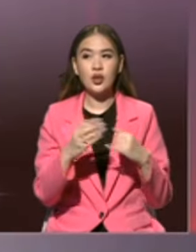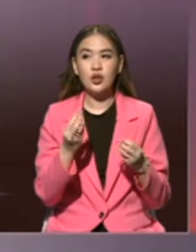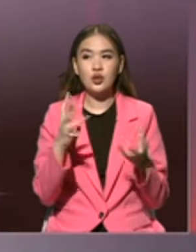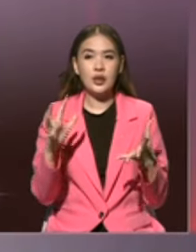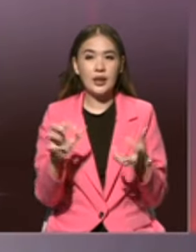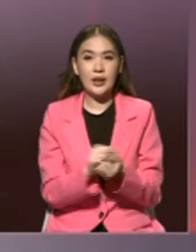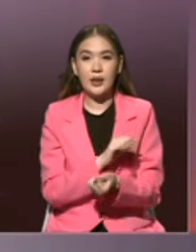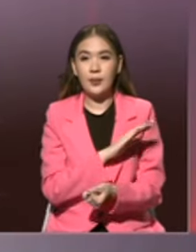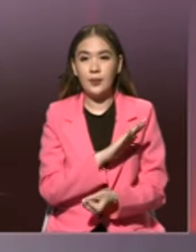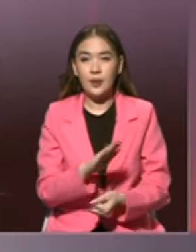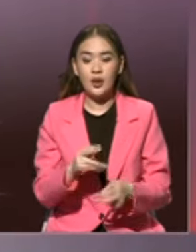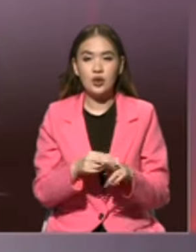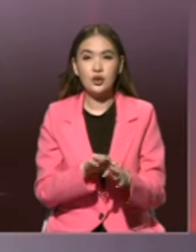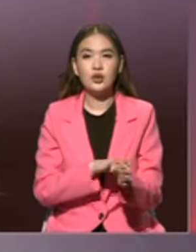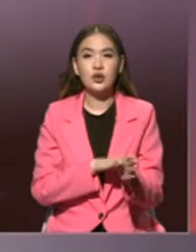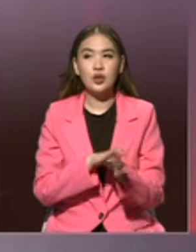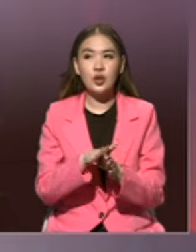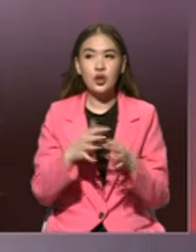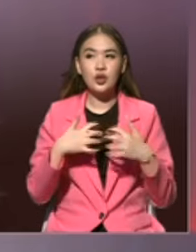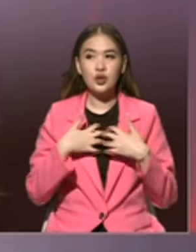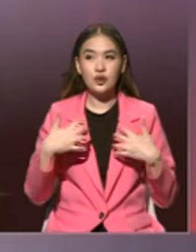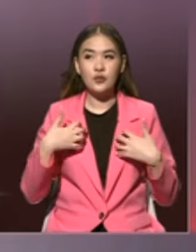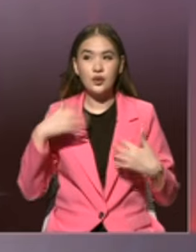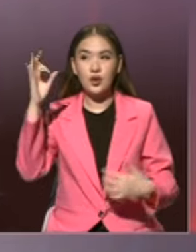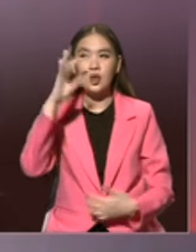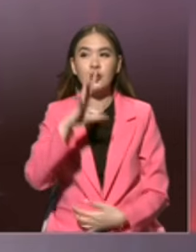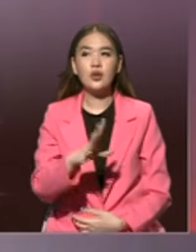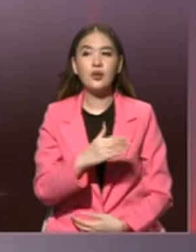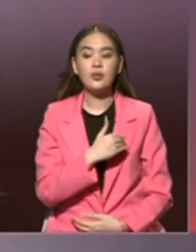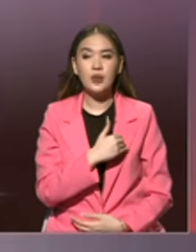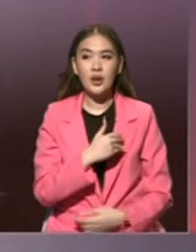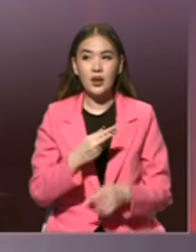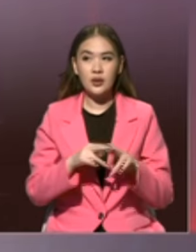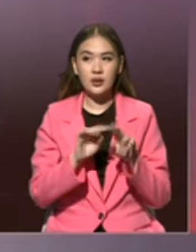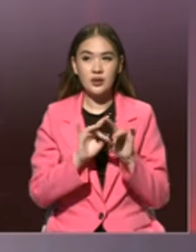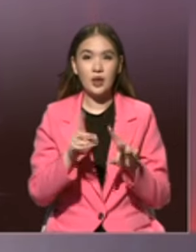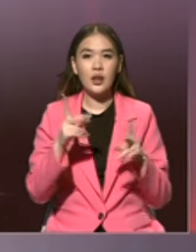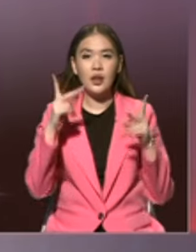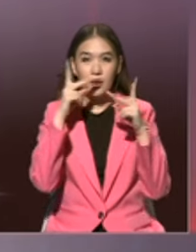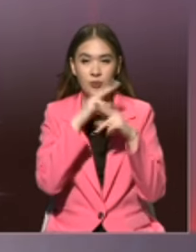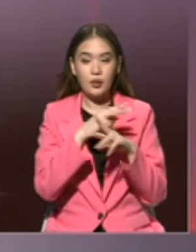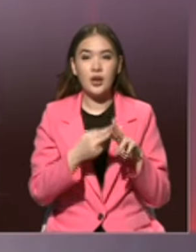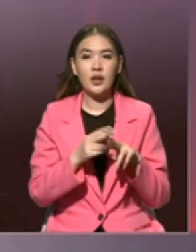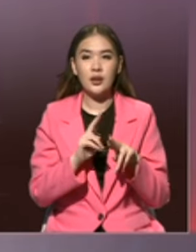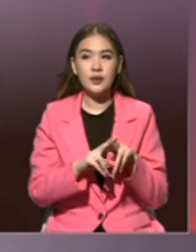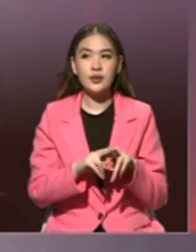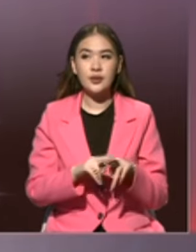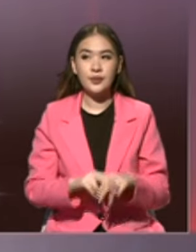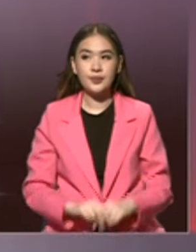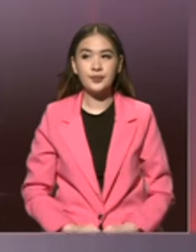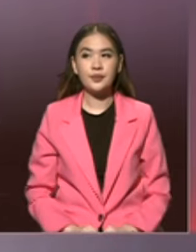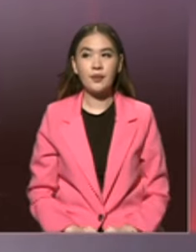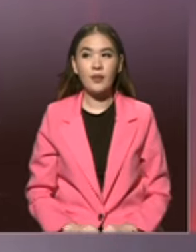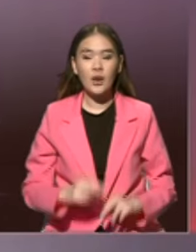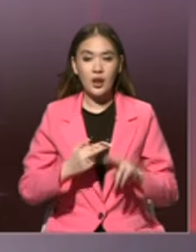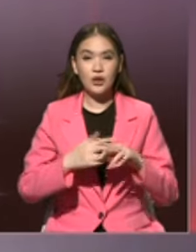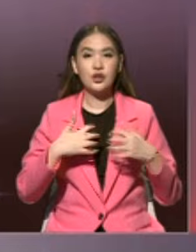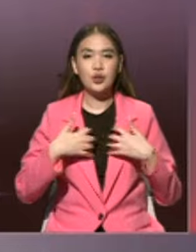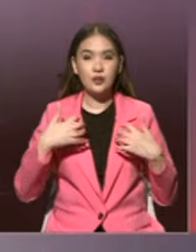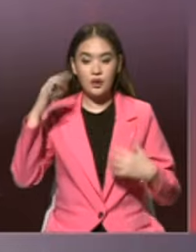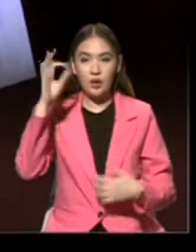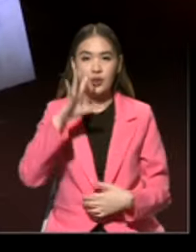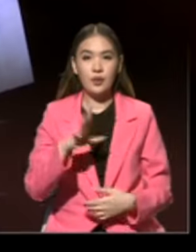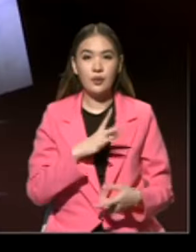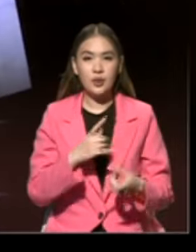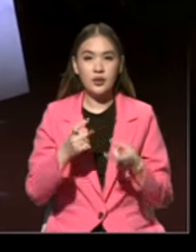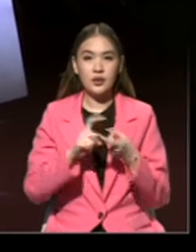кеппей, түгел малдың санын нақтылап айту өте бұл дұрыс емес. Біріншіден, екіншіден мынау бұл малдың саны өлген малдың